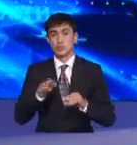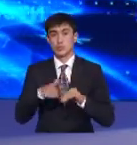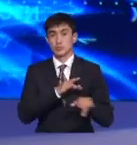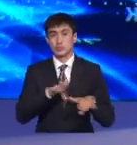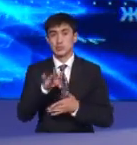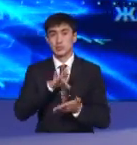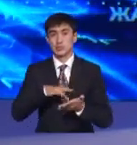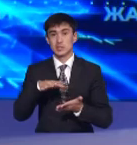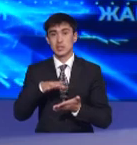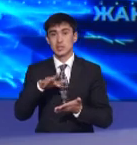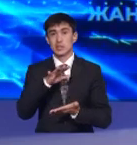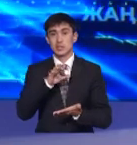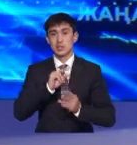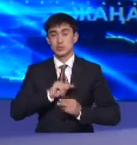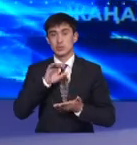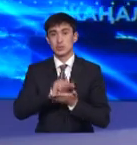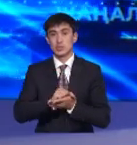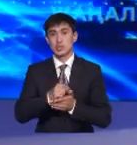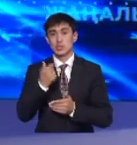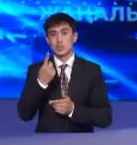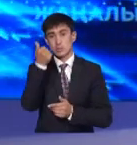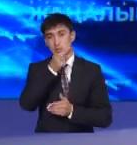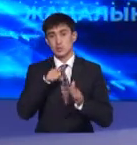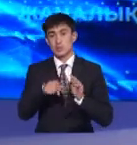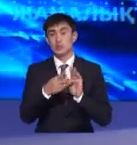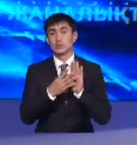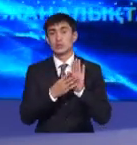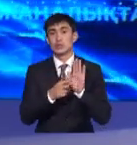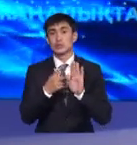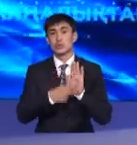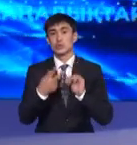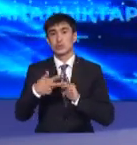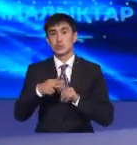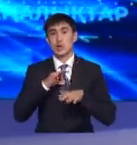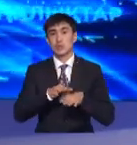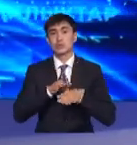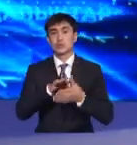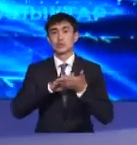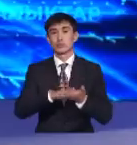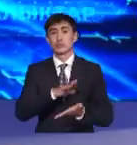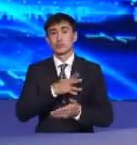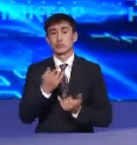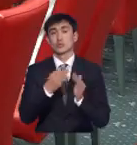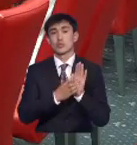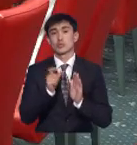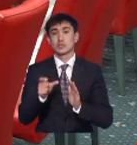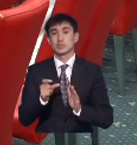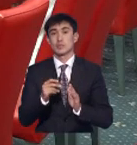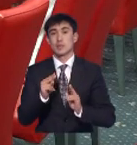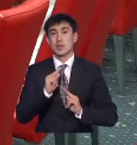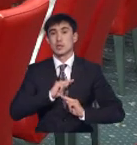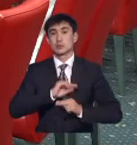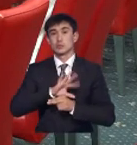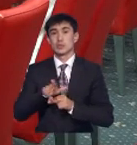мансап орталығы сеп, жыл басынан мекемеге барлығы 1930 адам өтініш беріпті. Бүгінге 900-ден астамы тұрақты жұмыспен